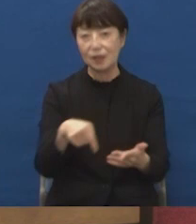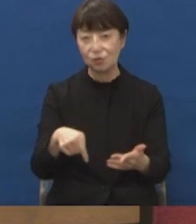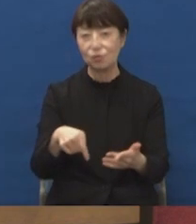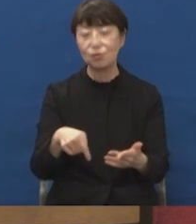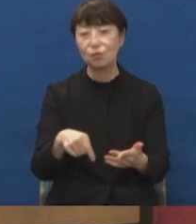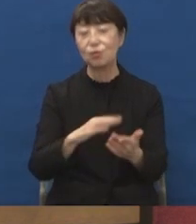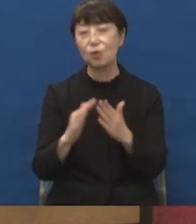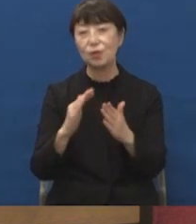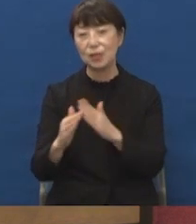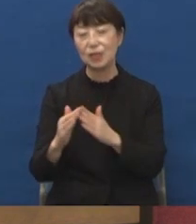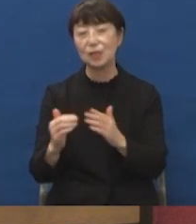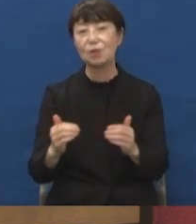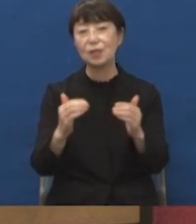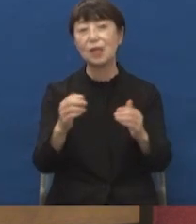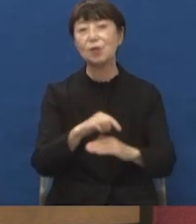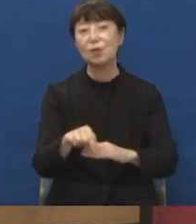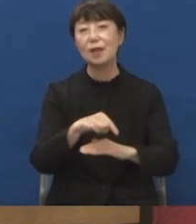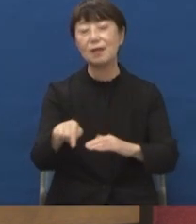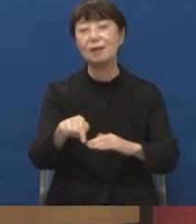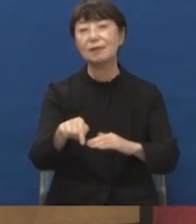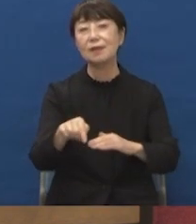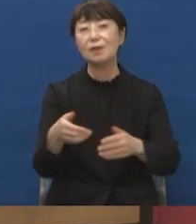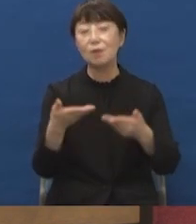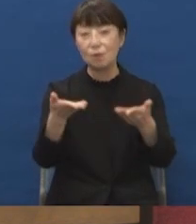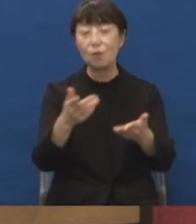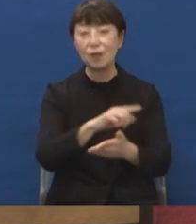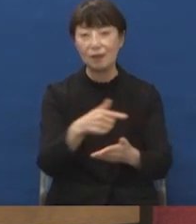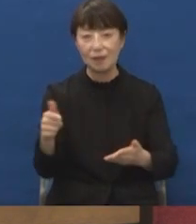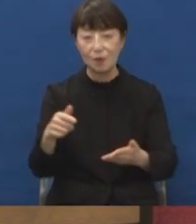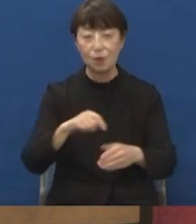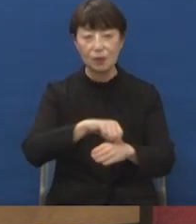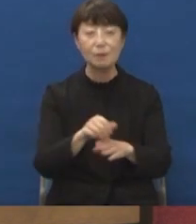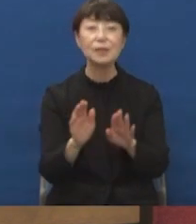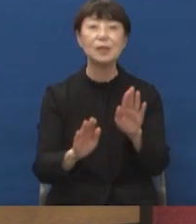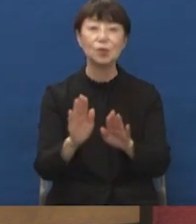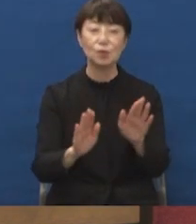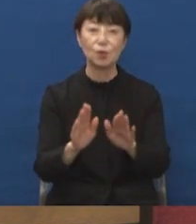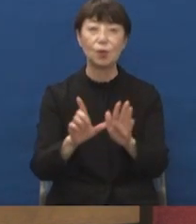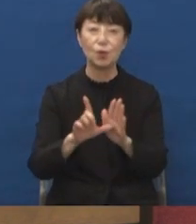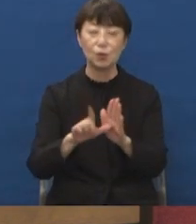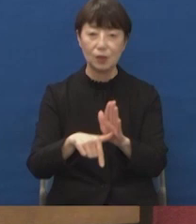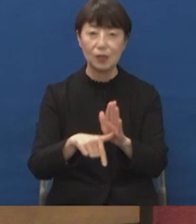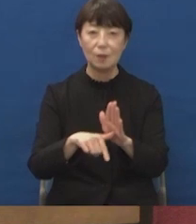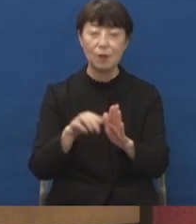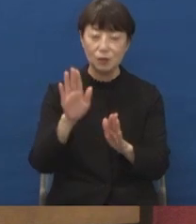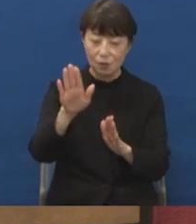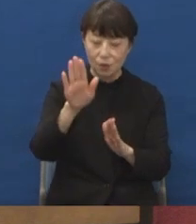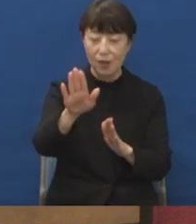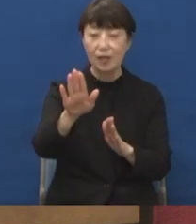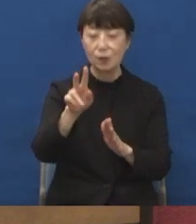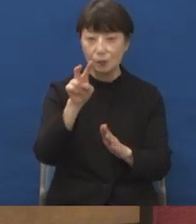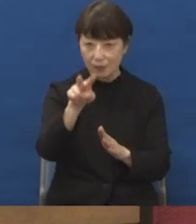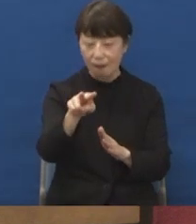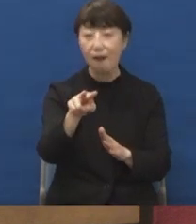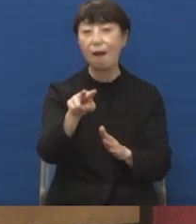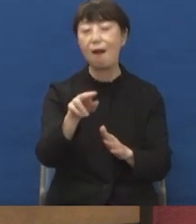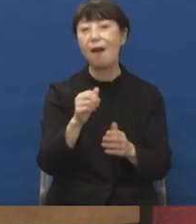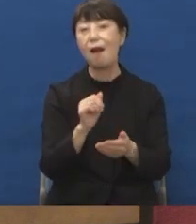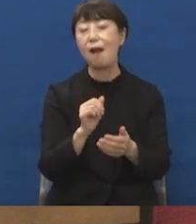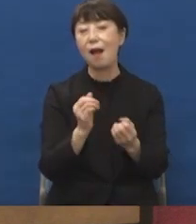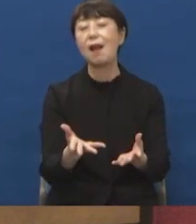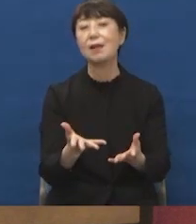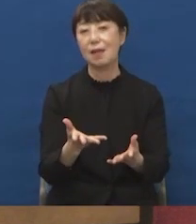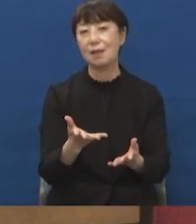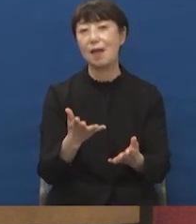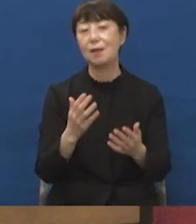の成長戦略への貢献など、厳しい状況下においても、将来を見据えた新たな展開も予